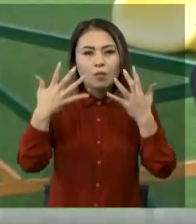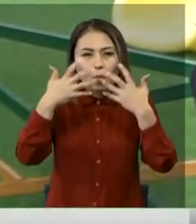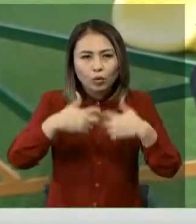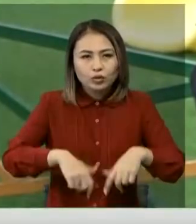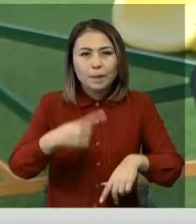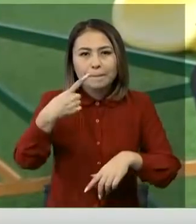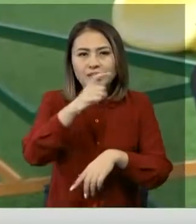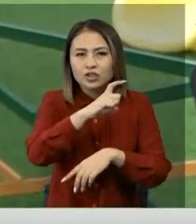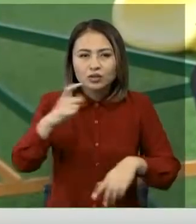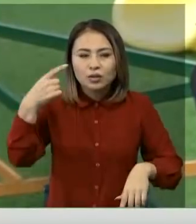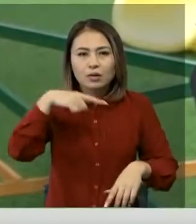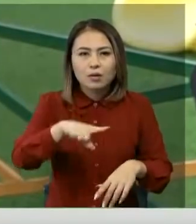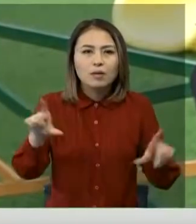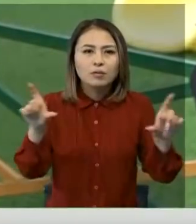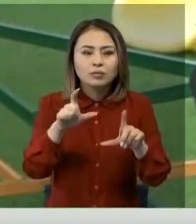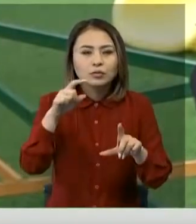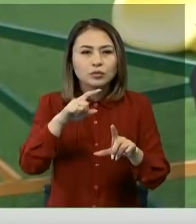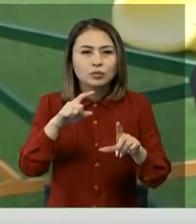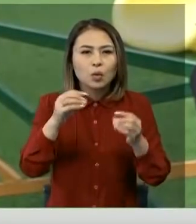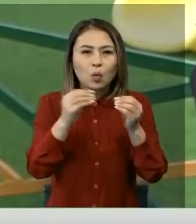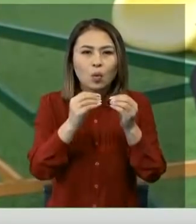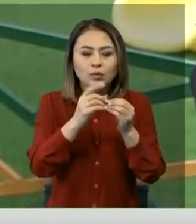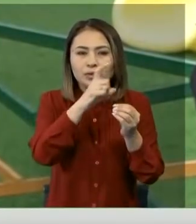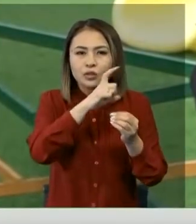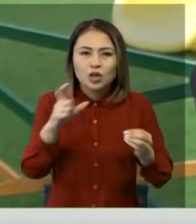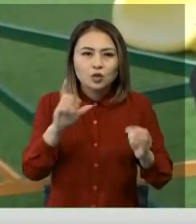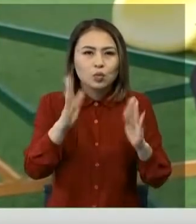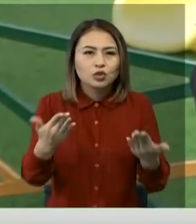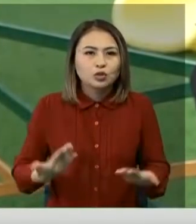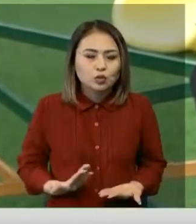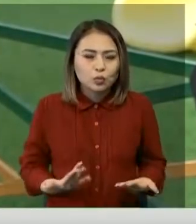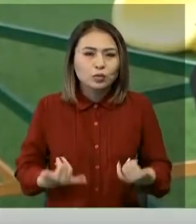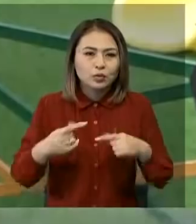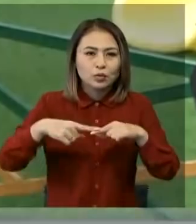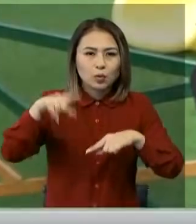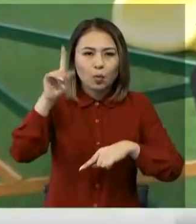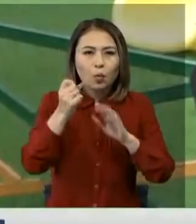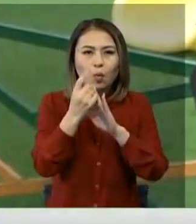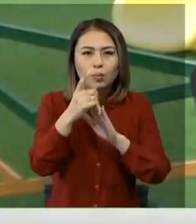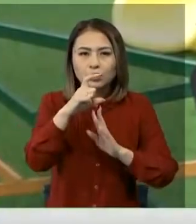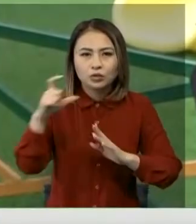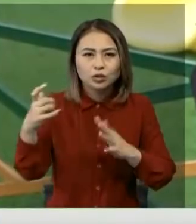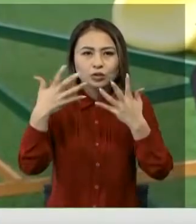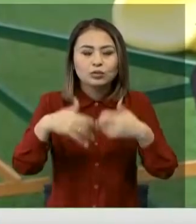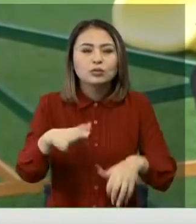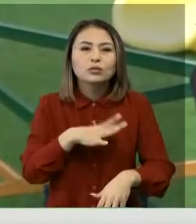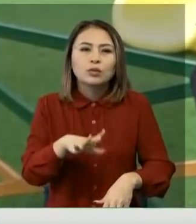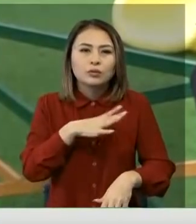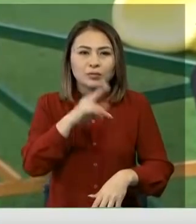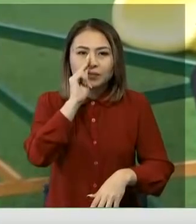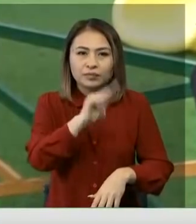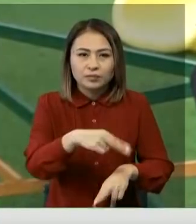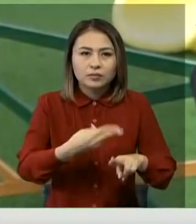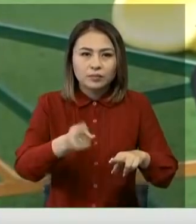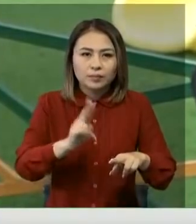бірінші этаж коммерческий болады деді, жилой 10 этаж болады деді. Мына жерде енді жилой 11 этаж болып кетіп тұр ғой. Бұлардың кінәсі сол